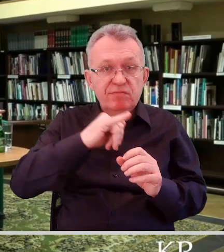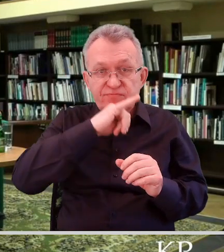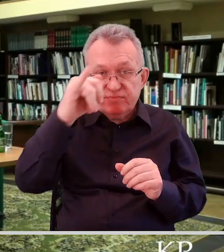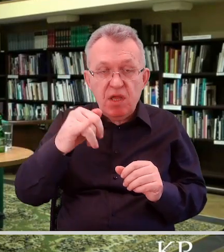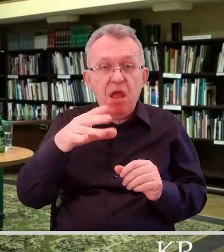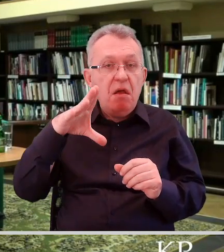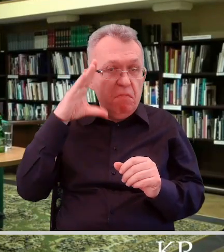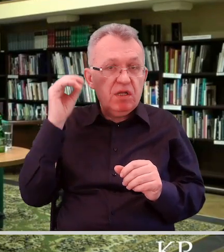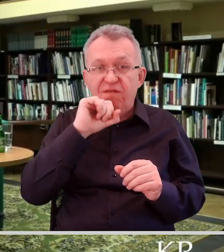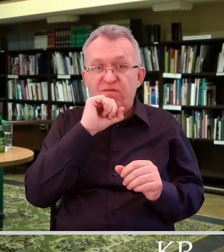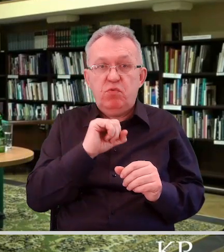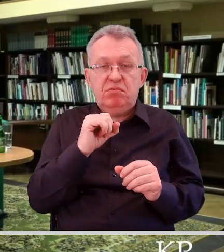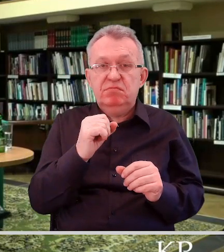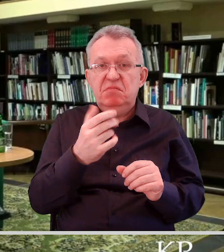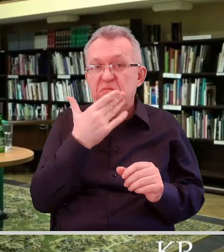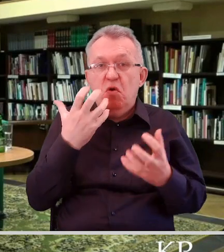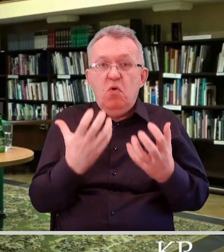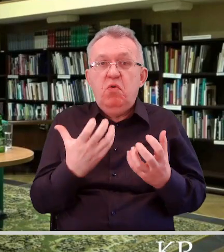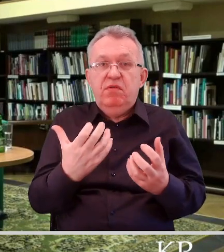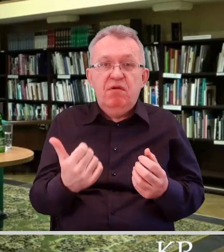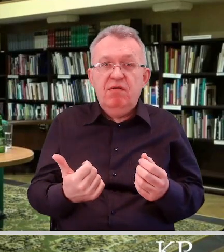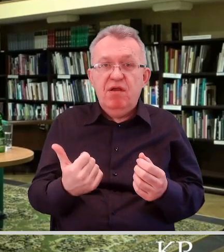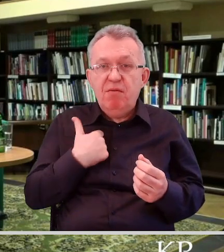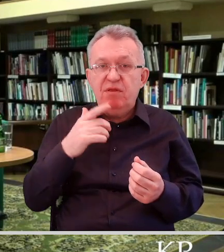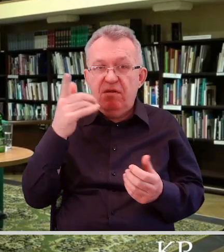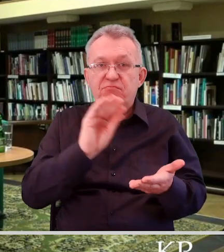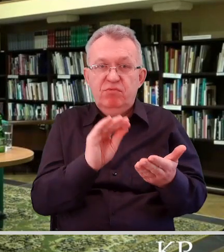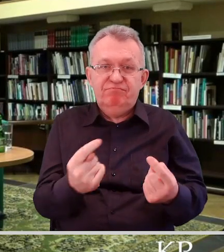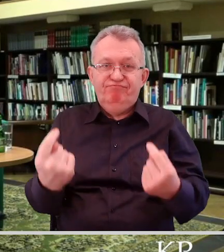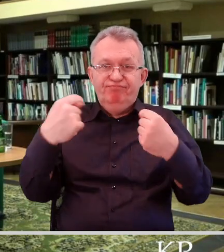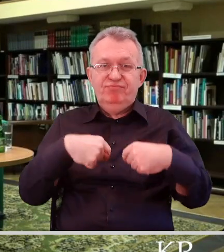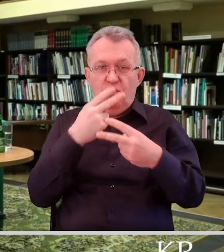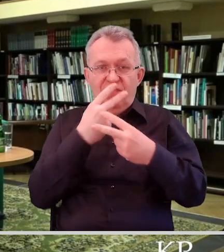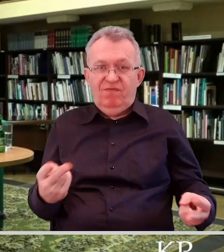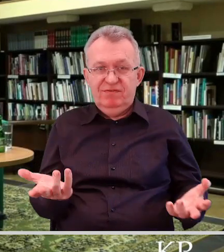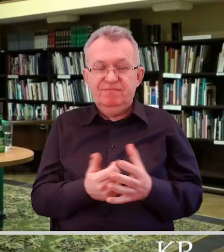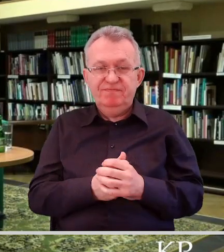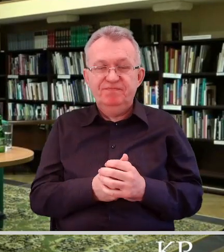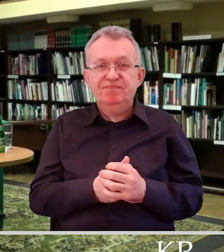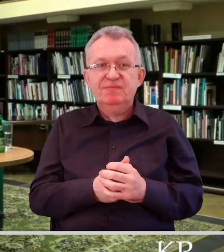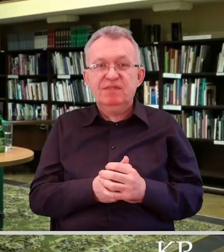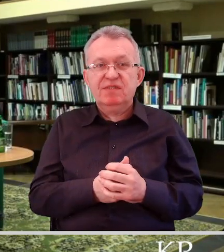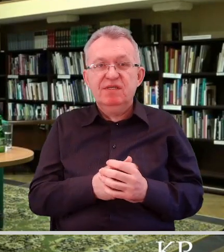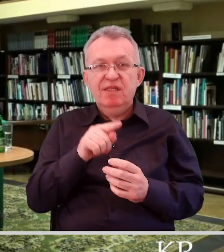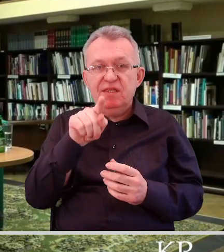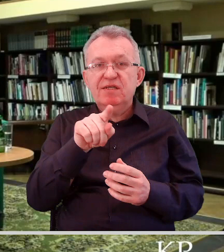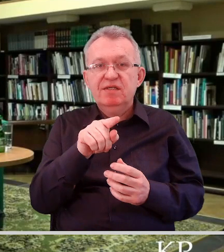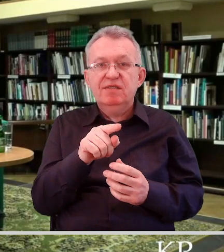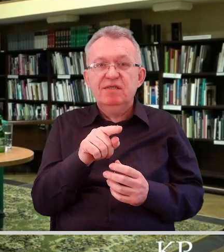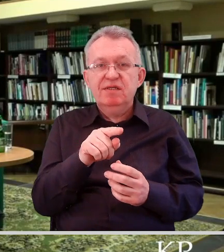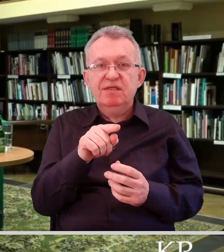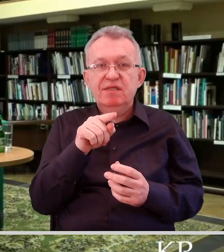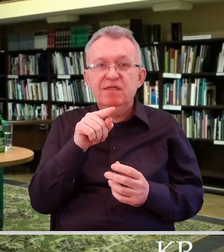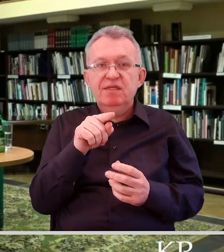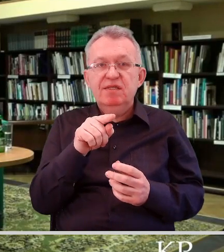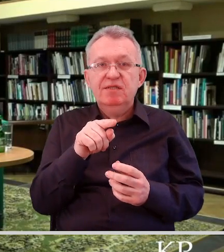Belgia w ogóle nie miała ochoty na to, żeby poeta tam przyjechał. Ta kwestia